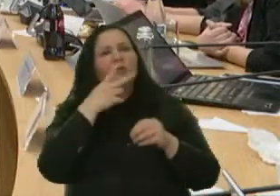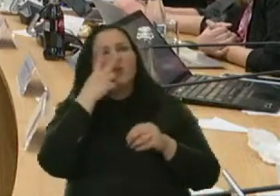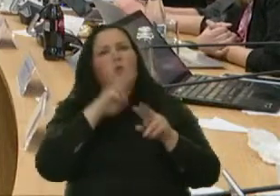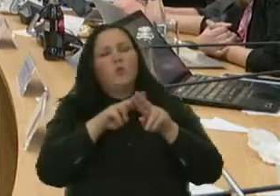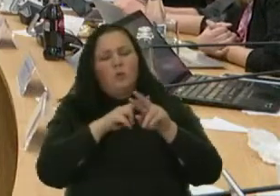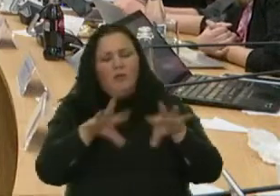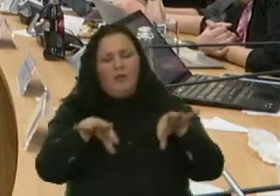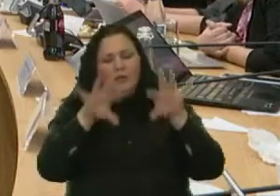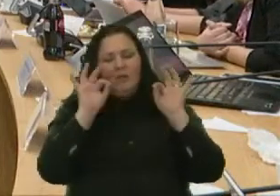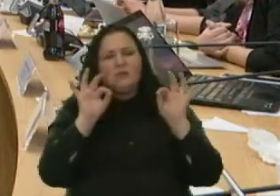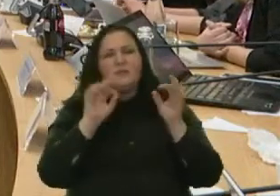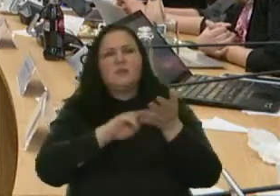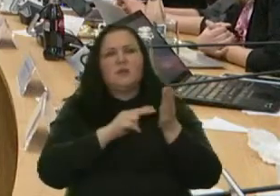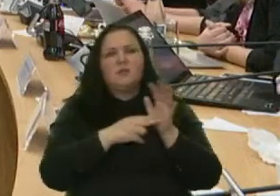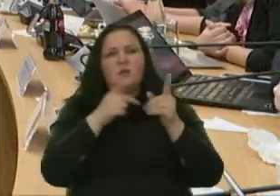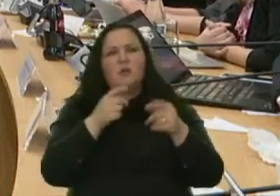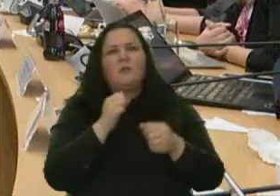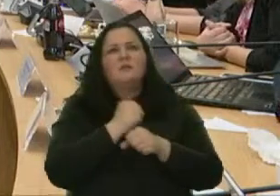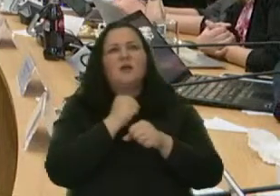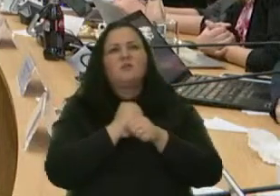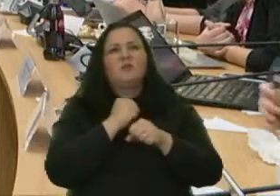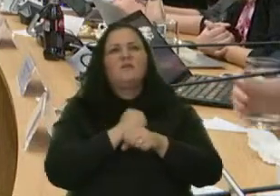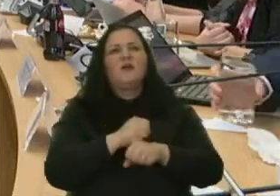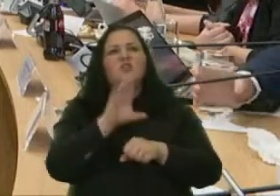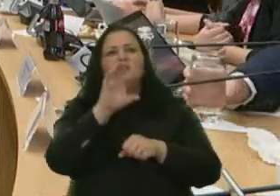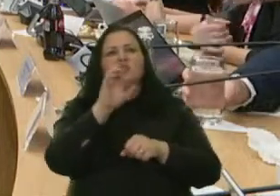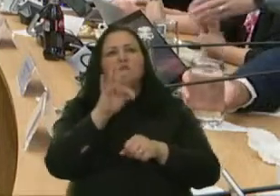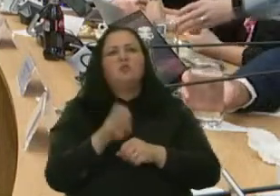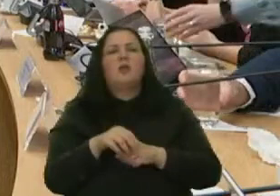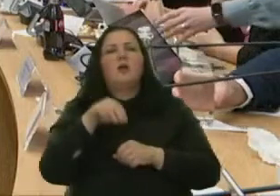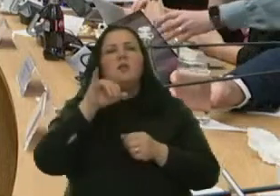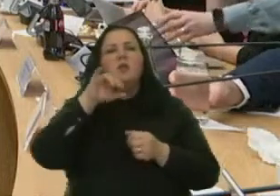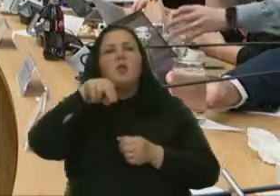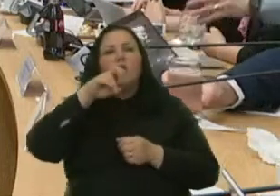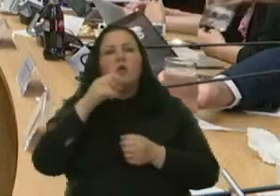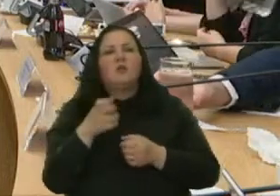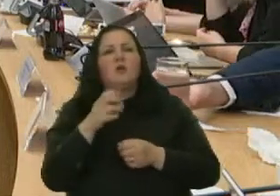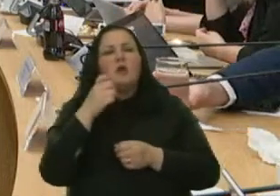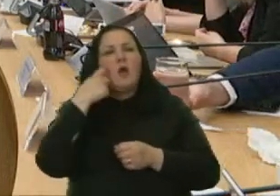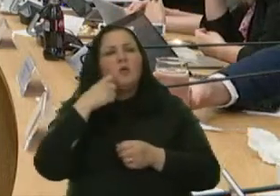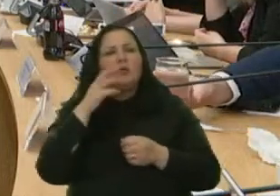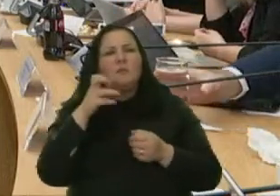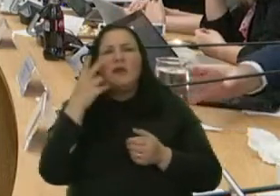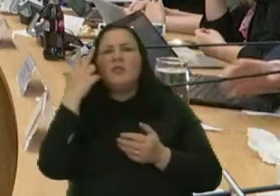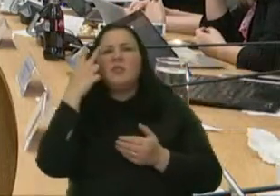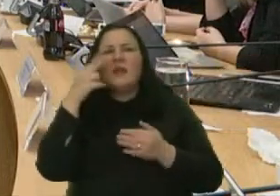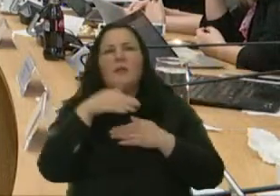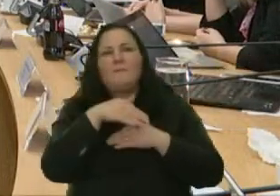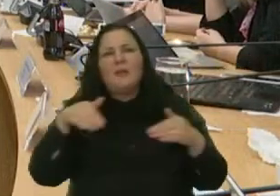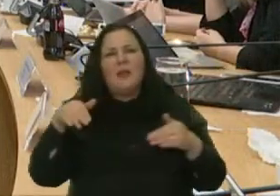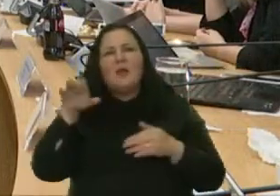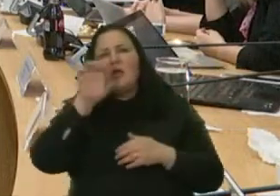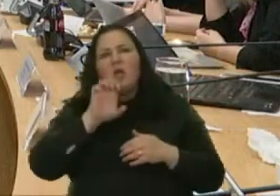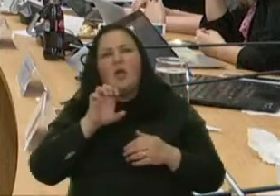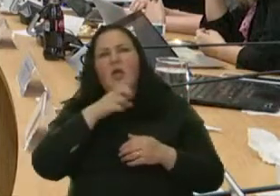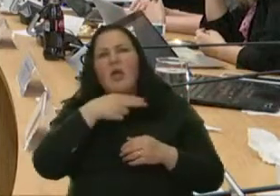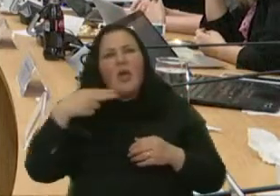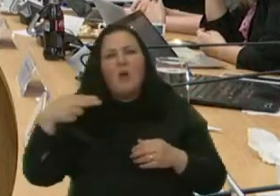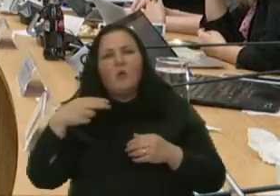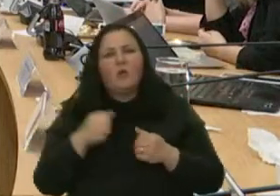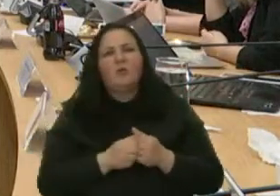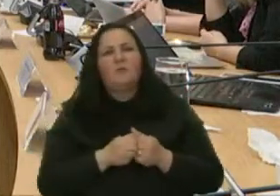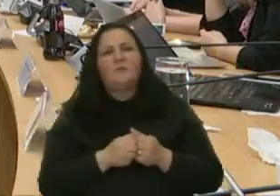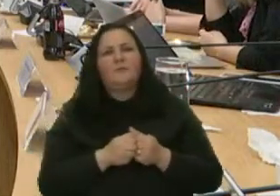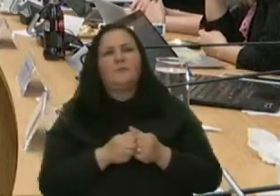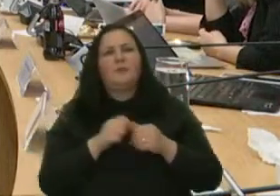găsesc eu soluția respectivă sau să facem centura de nord a Clujului păi acolo trebuie 3 miliarde de Euro ca să faci centura de nord a Clujului lui să începi